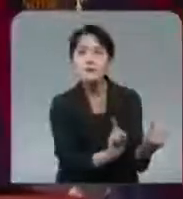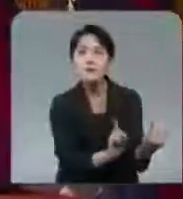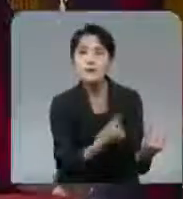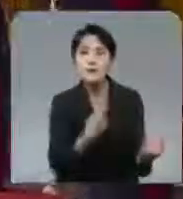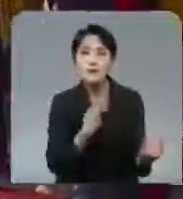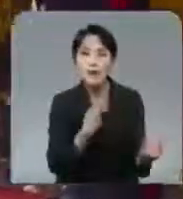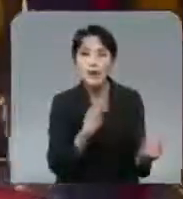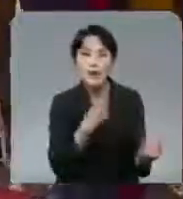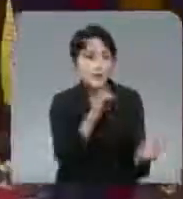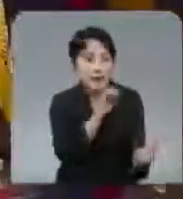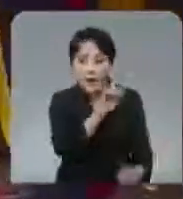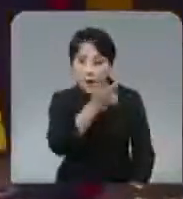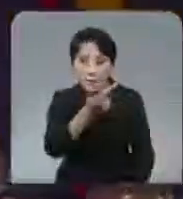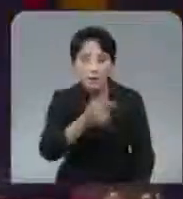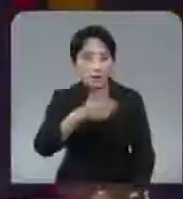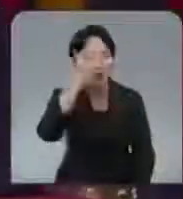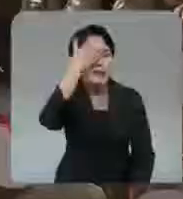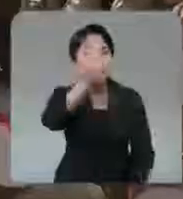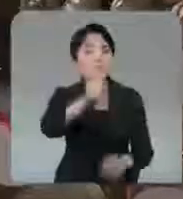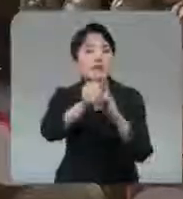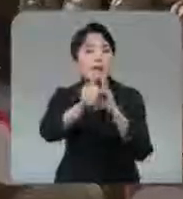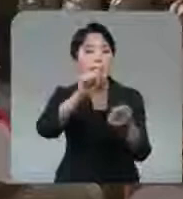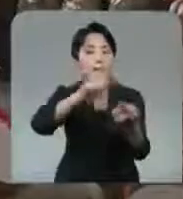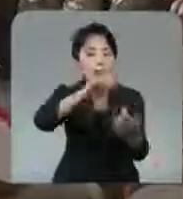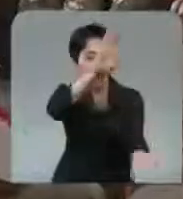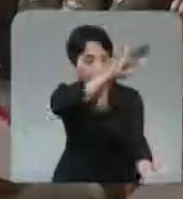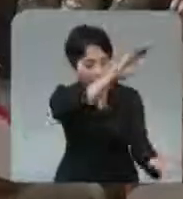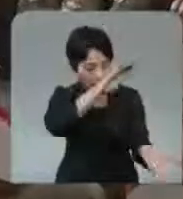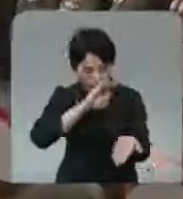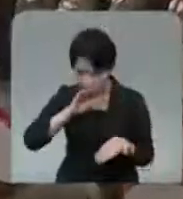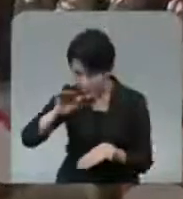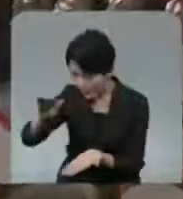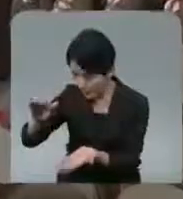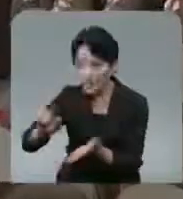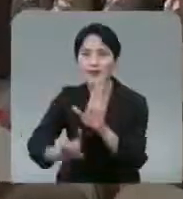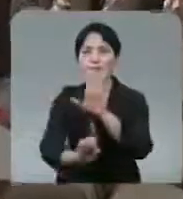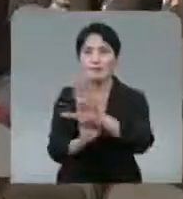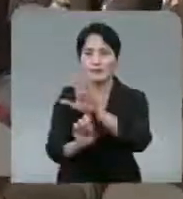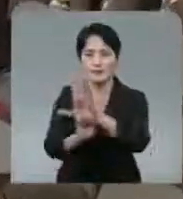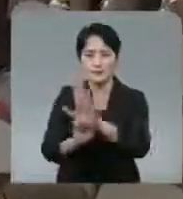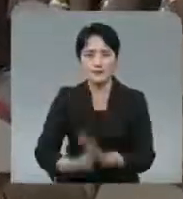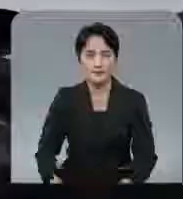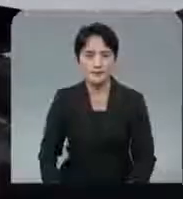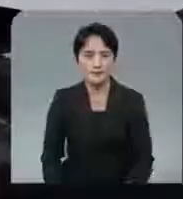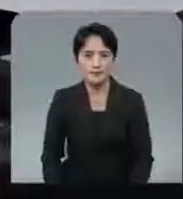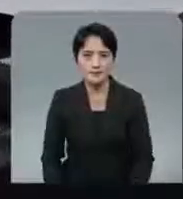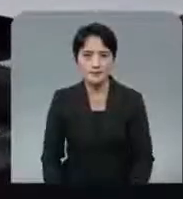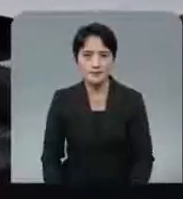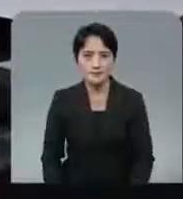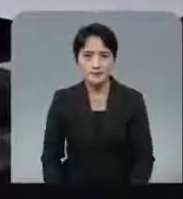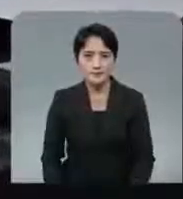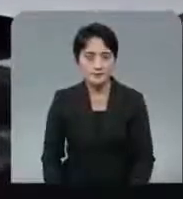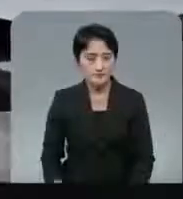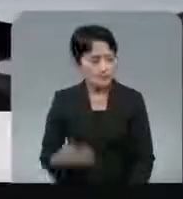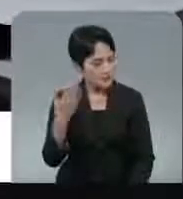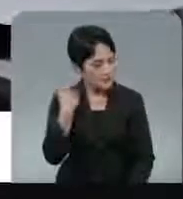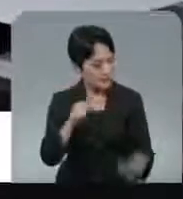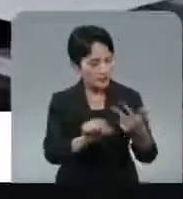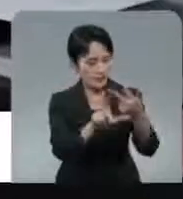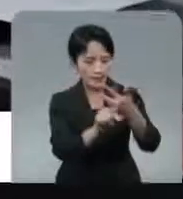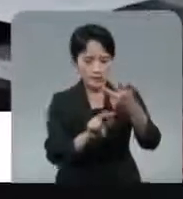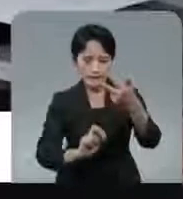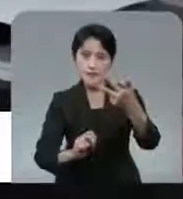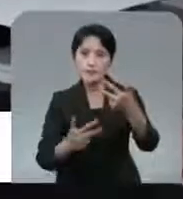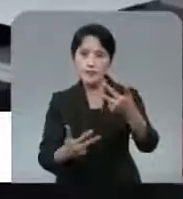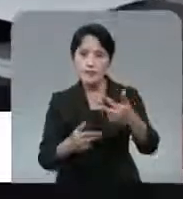также формате компьютерного моделирования сил вашингтон решили провести учение как и планировалось сократив их масштаба и за пандемии